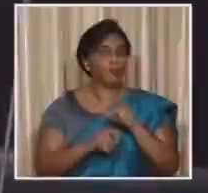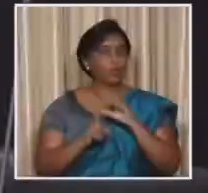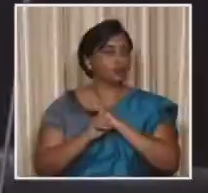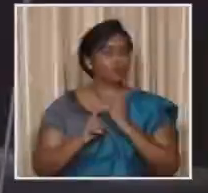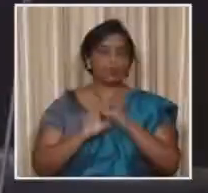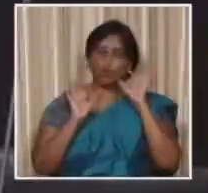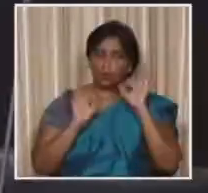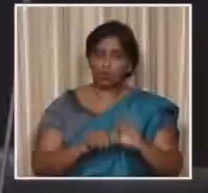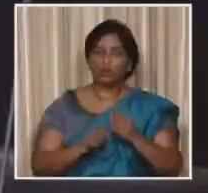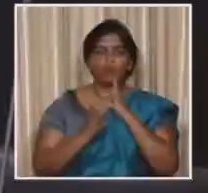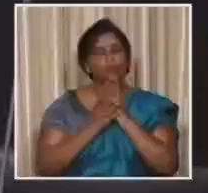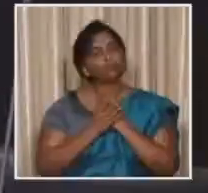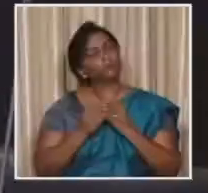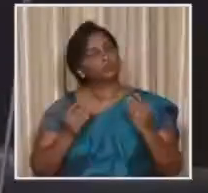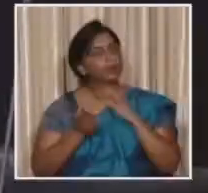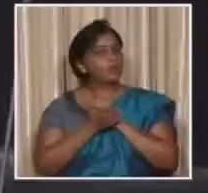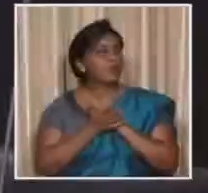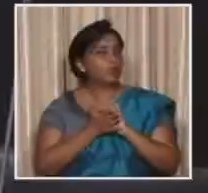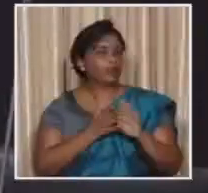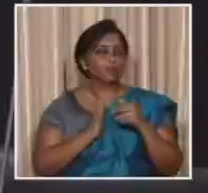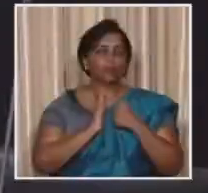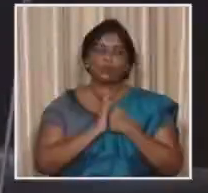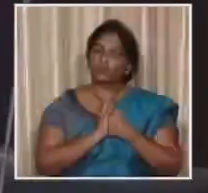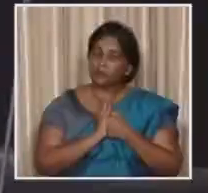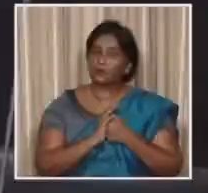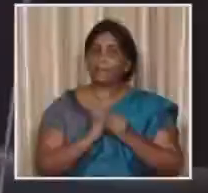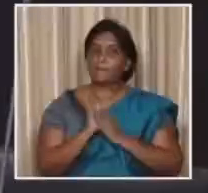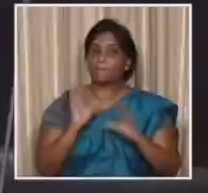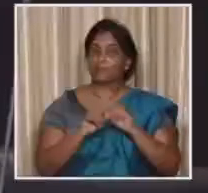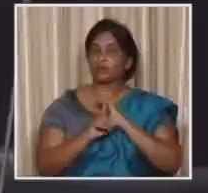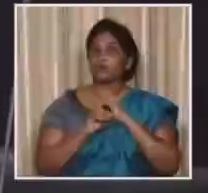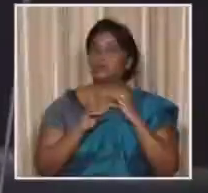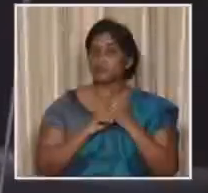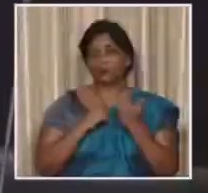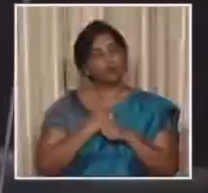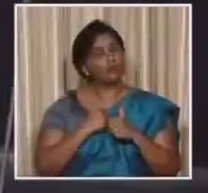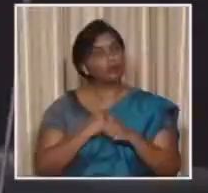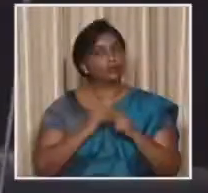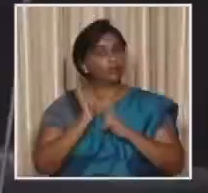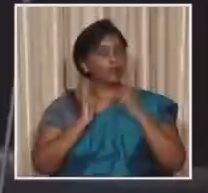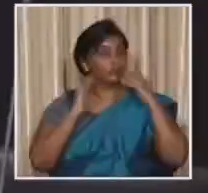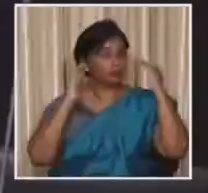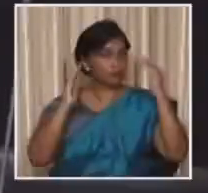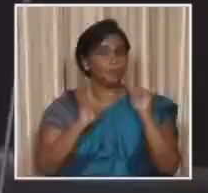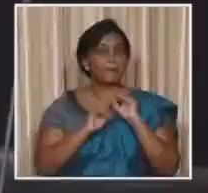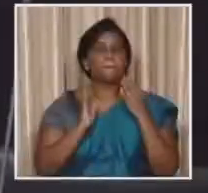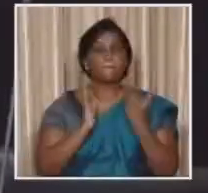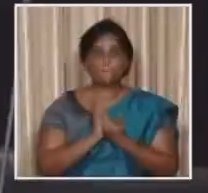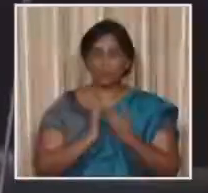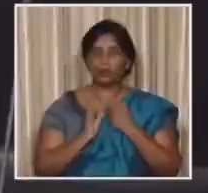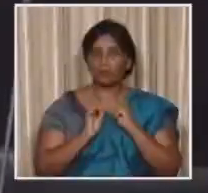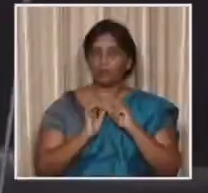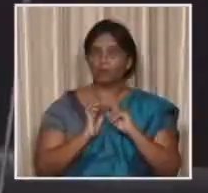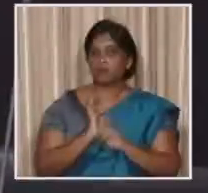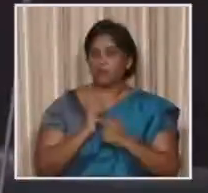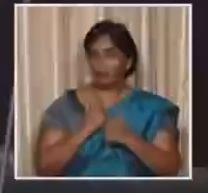netu, niuna minisu hadana sadacara sampan madhya sanskrutiya ketikaraga nime jati ke pratipatya, api ketumpat